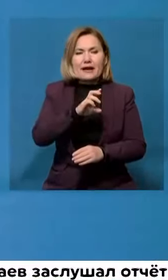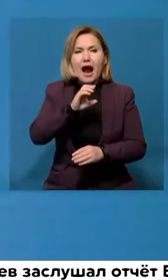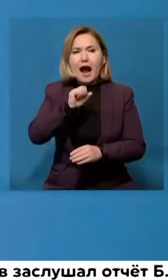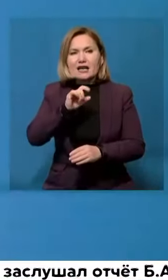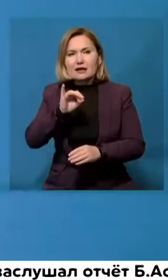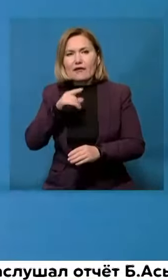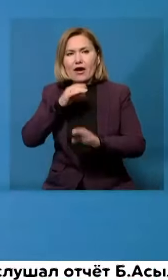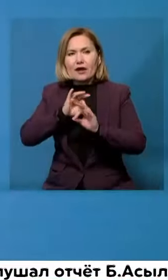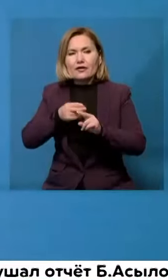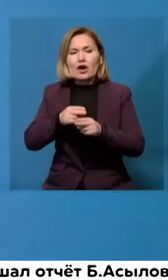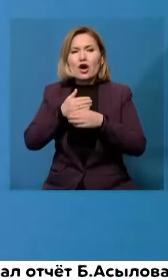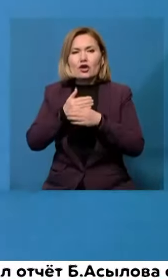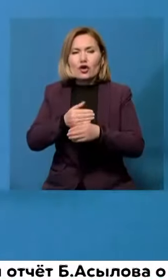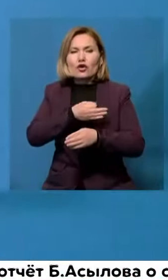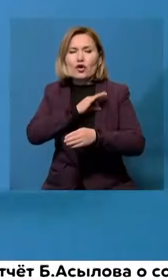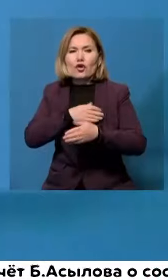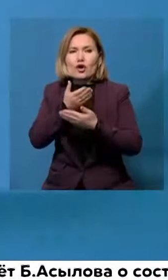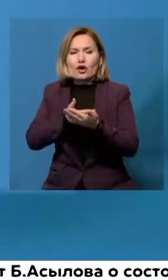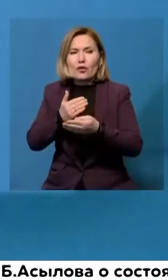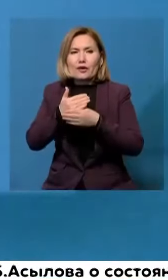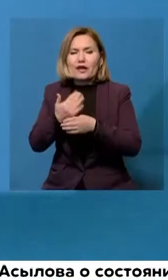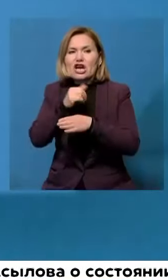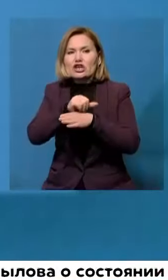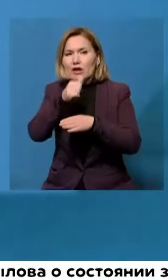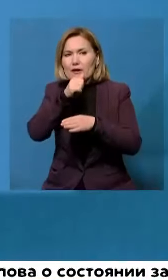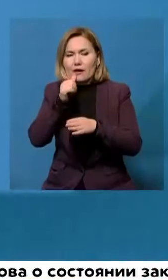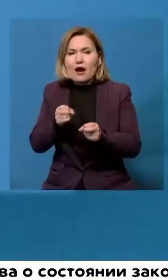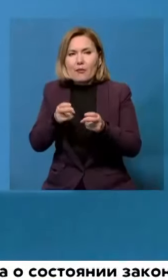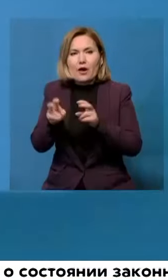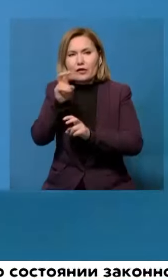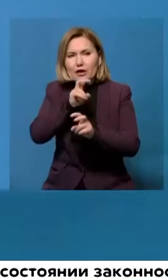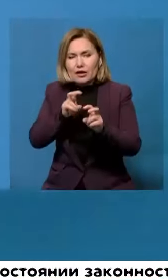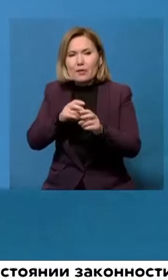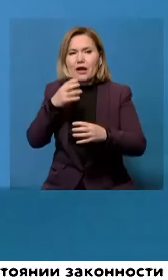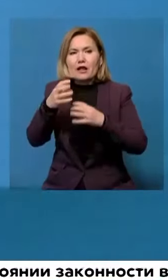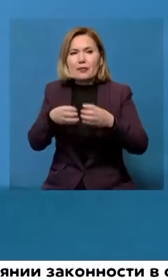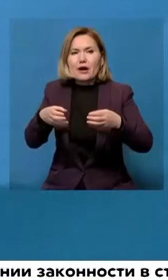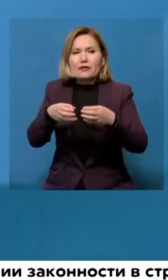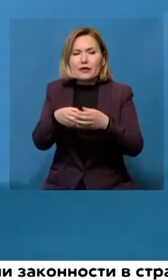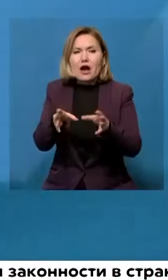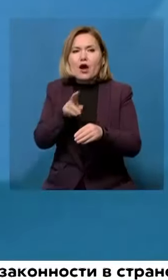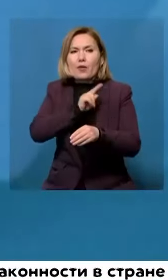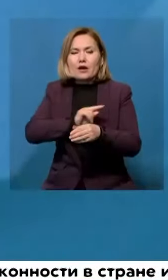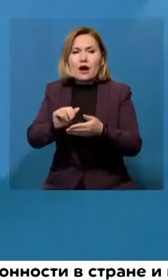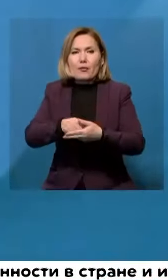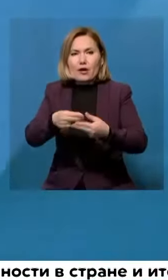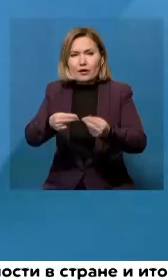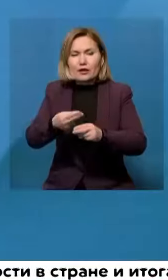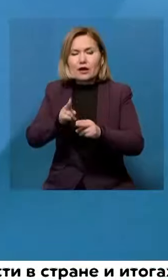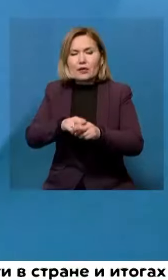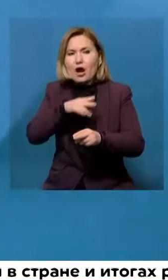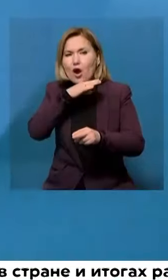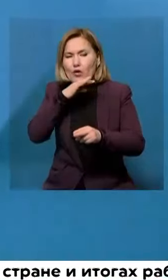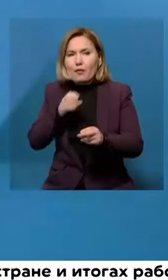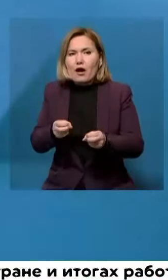айтты. Құқықтық көмек көрсету және шетелде жасырынған қылмыскерлерді іздестіру жөніндегі халықаралық ынтымақтастықтың арқасында